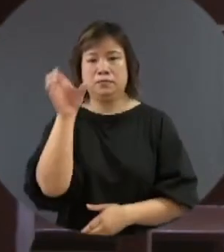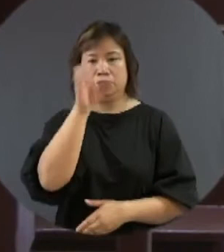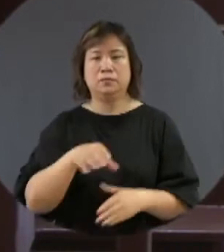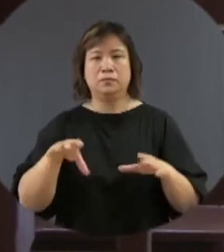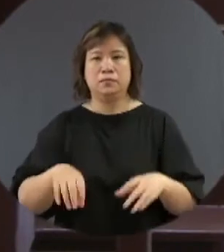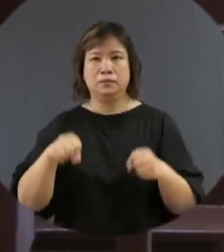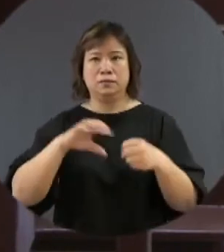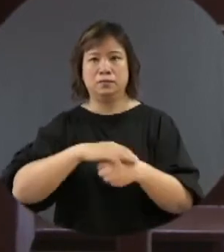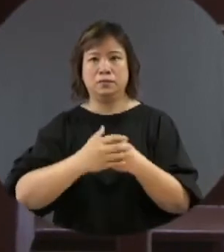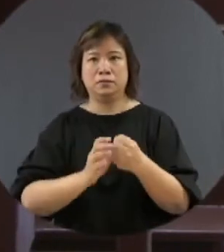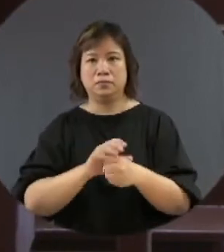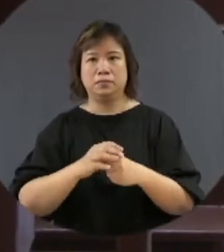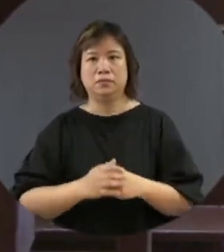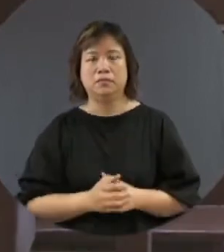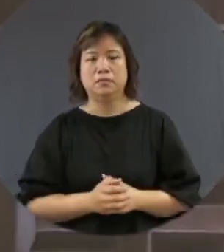赎普世，